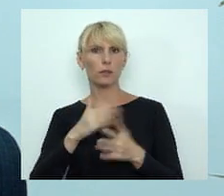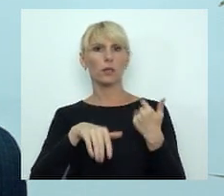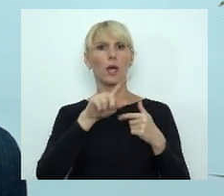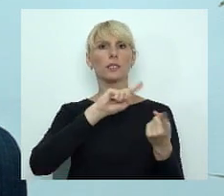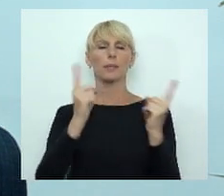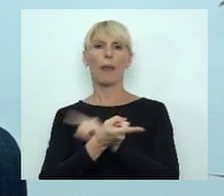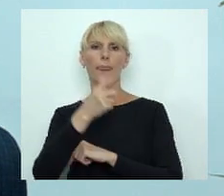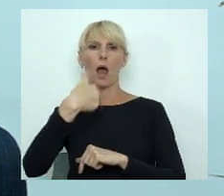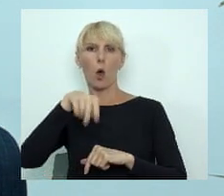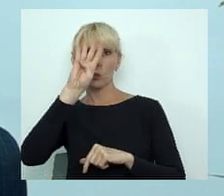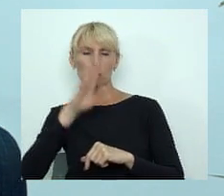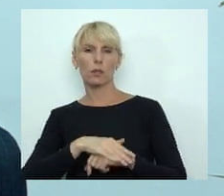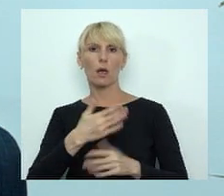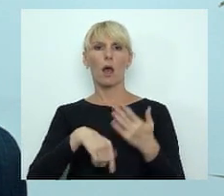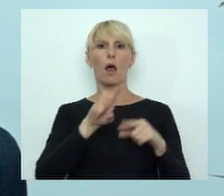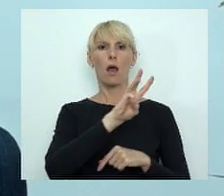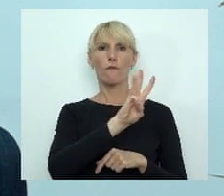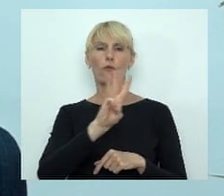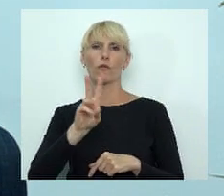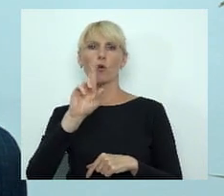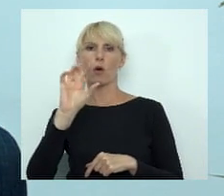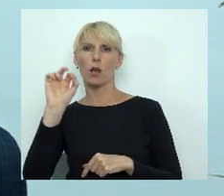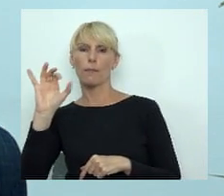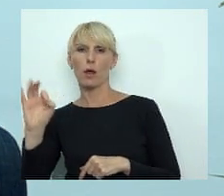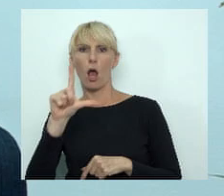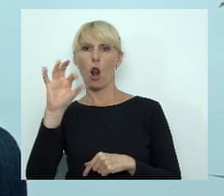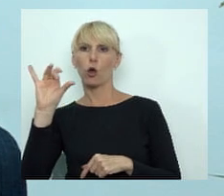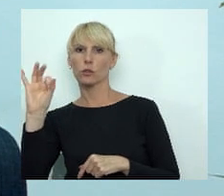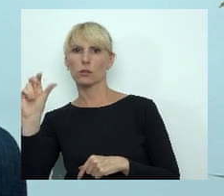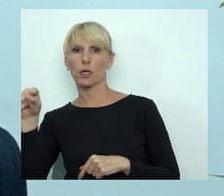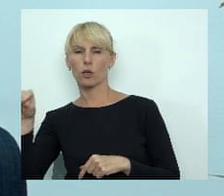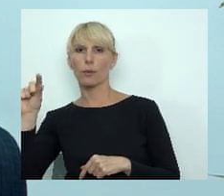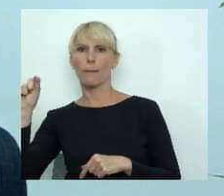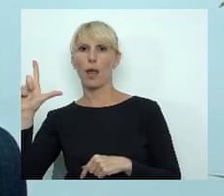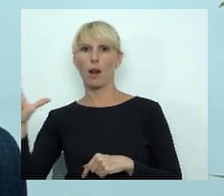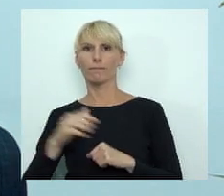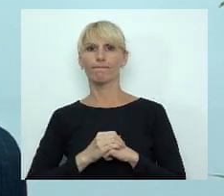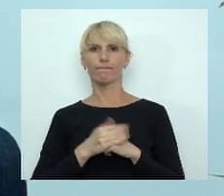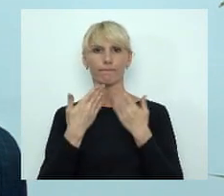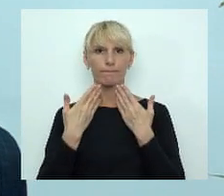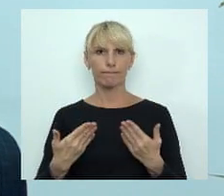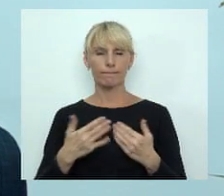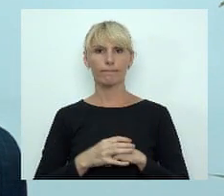Łódzkie oraz na stronie internetowej rpo.lockie.pl. Do zobaczenia.